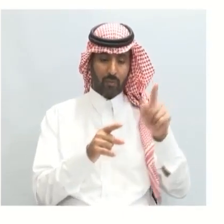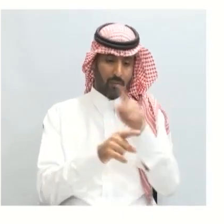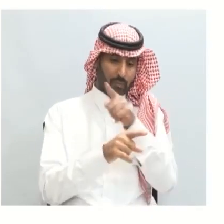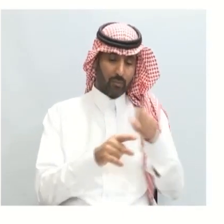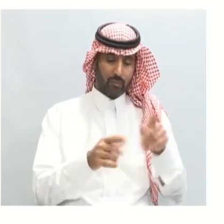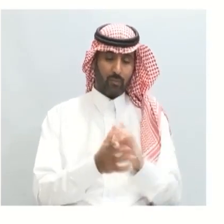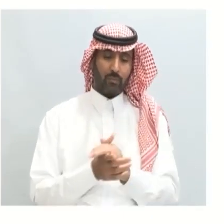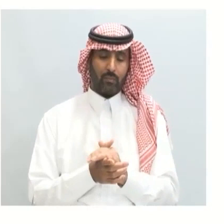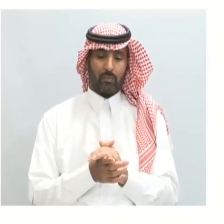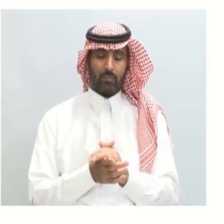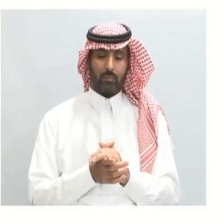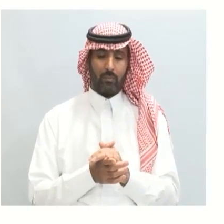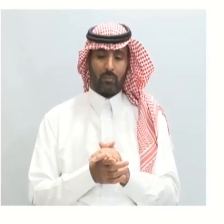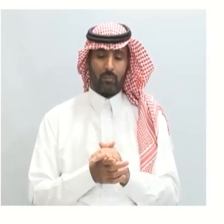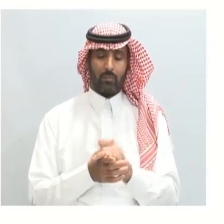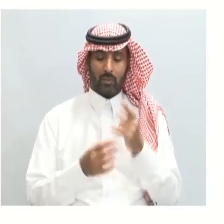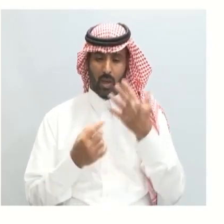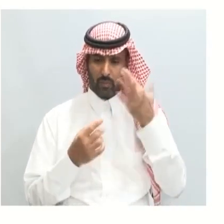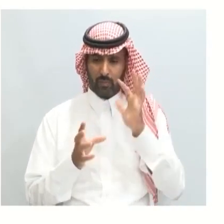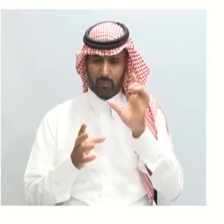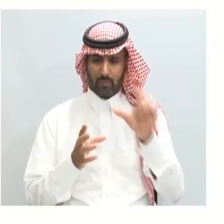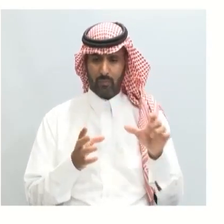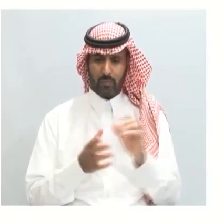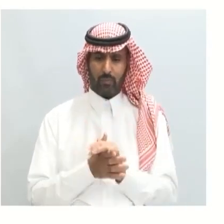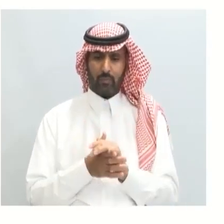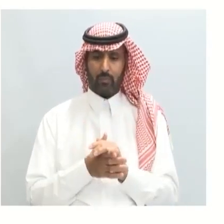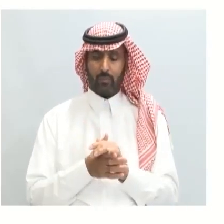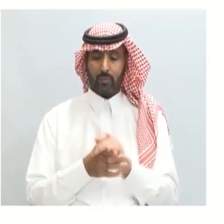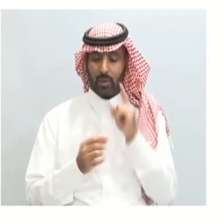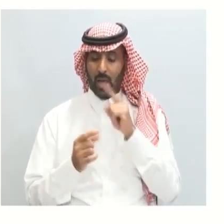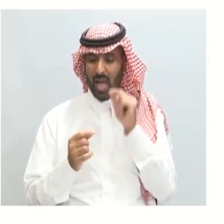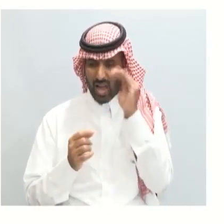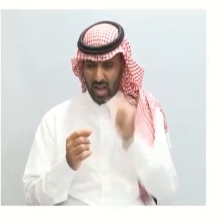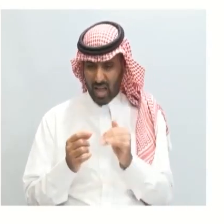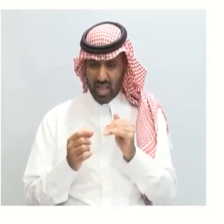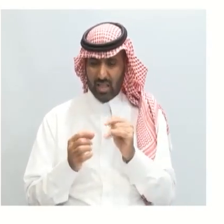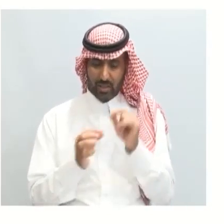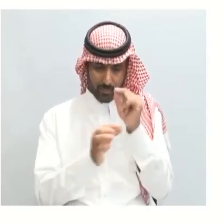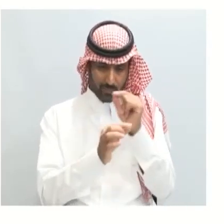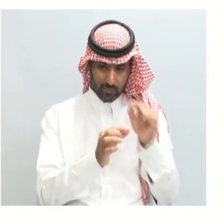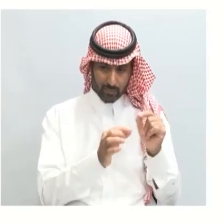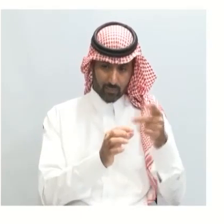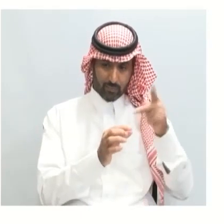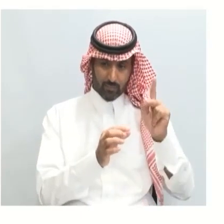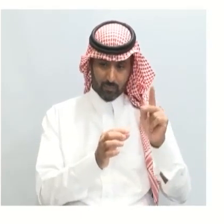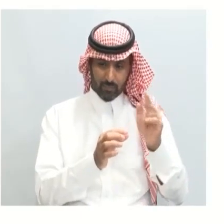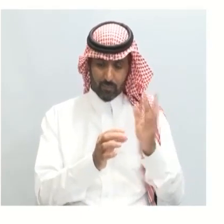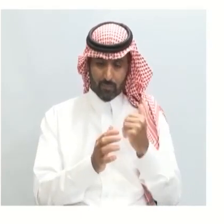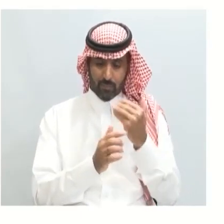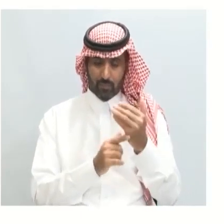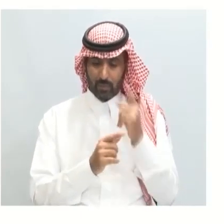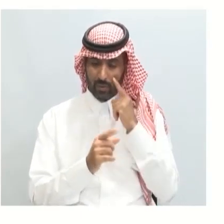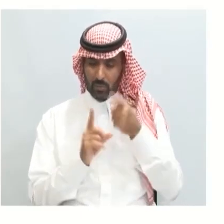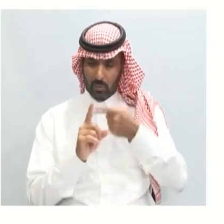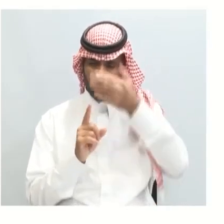انه مر بالصفر يعرف بالصفر المطلق الصفر المطلق تعريفه يمثل اقل قيمه اقل قيمه ممكنه لدرجه